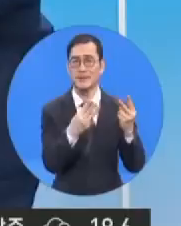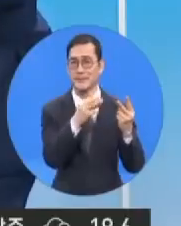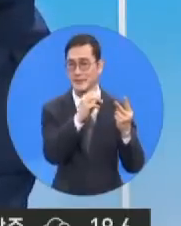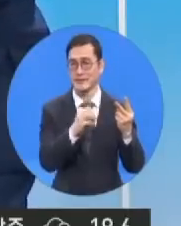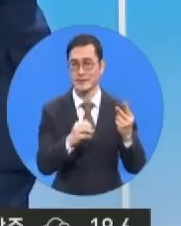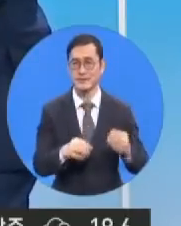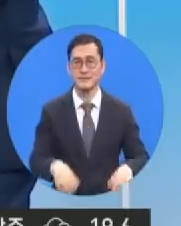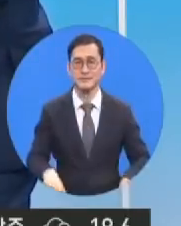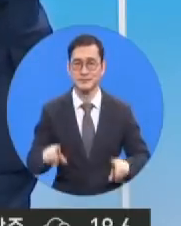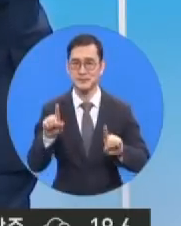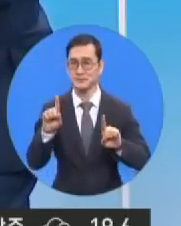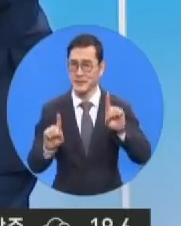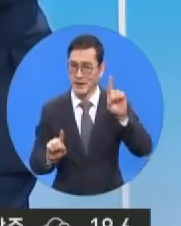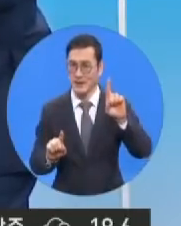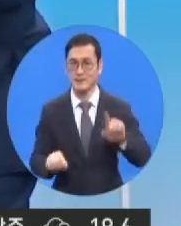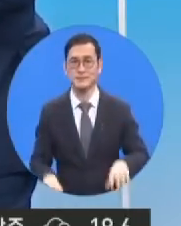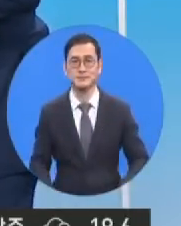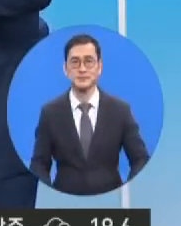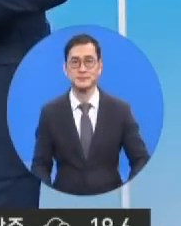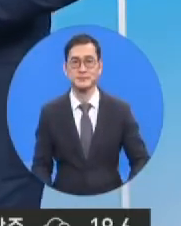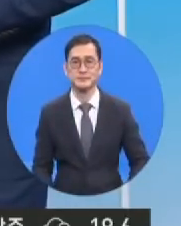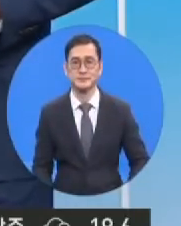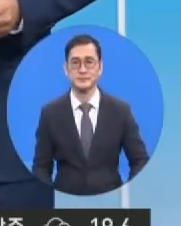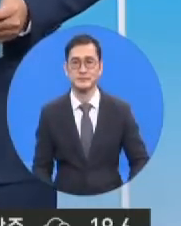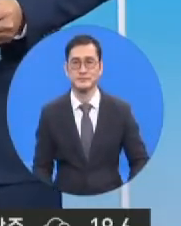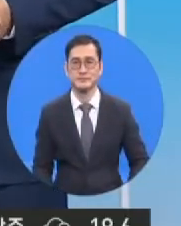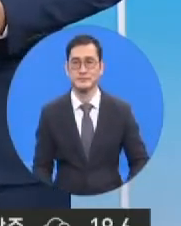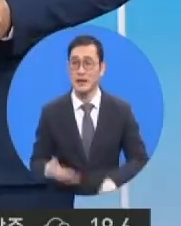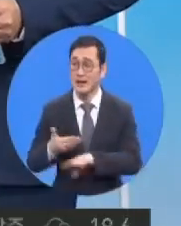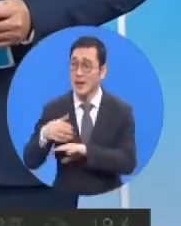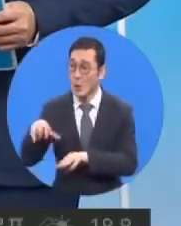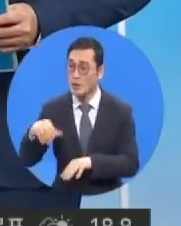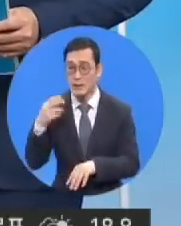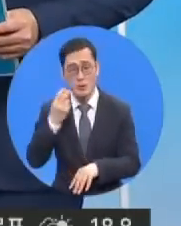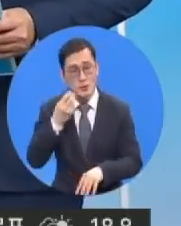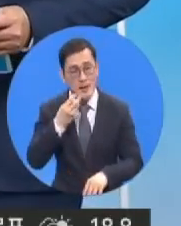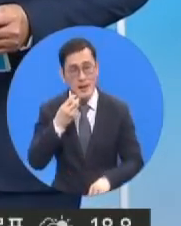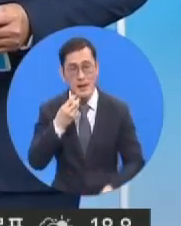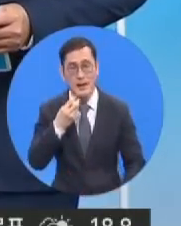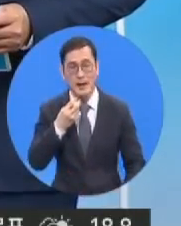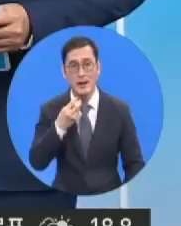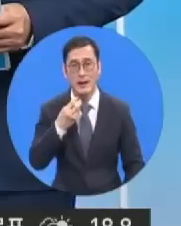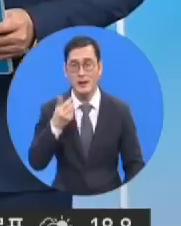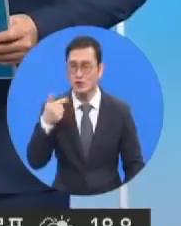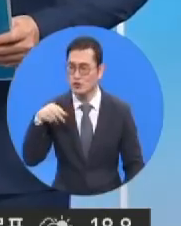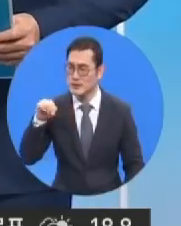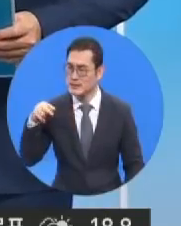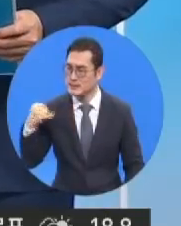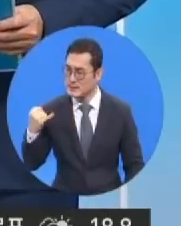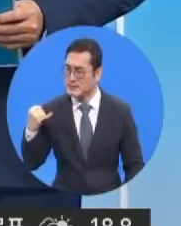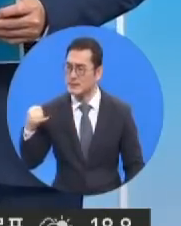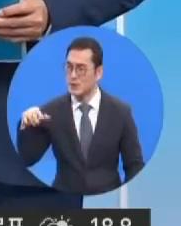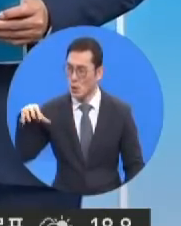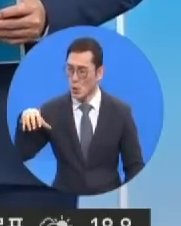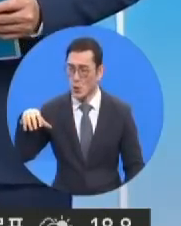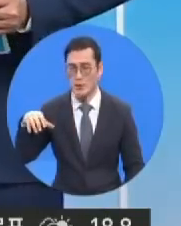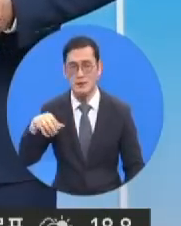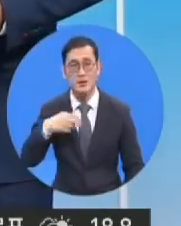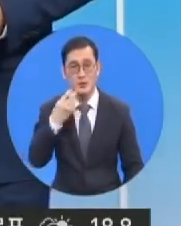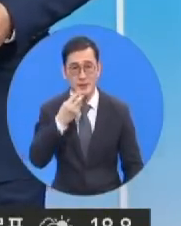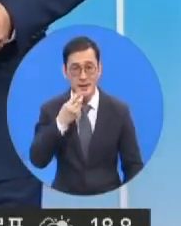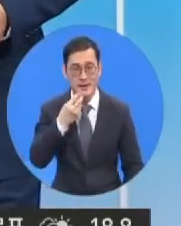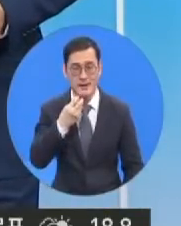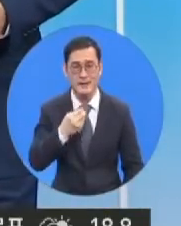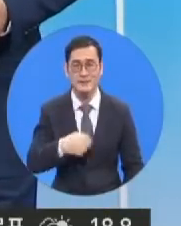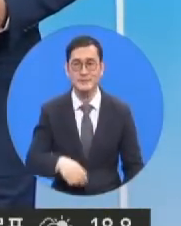됐습니다. 다음 것 볼까요? 자, 뉴시스의 의뢰로 어제, 그제 이틀 동안